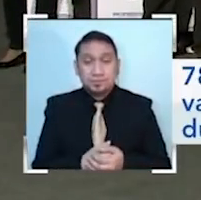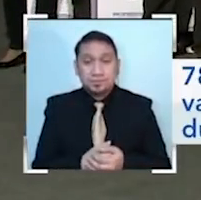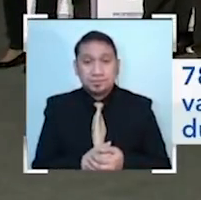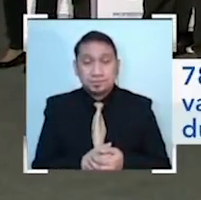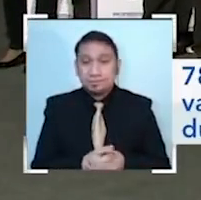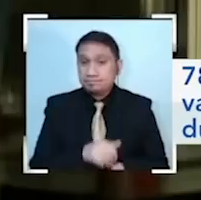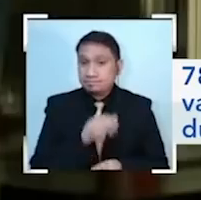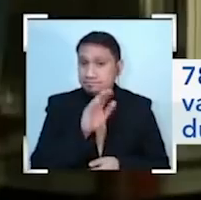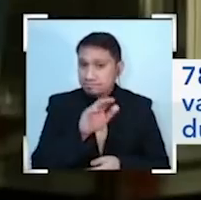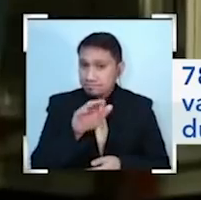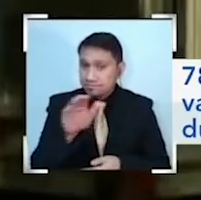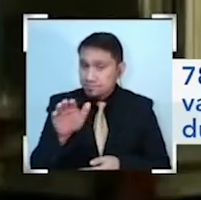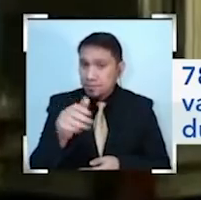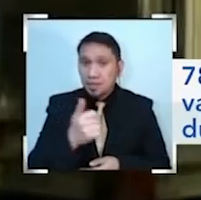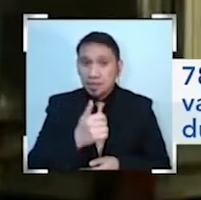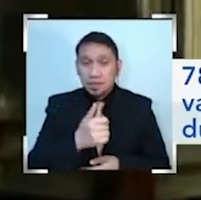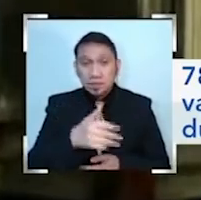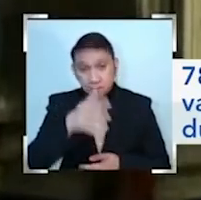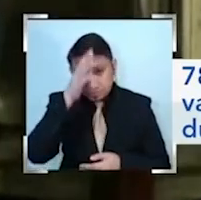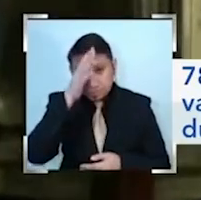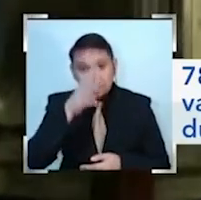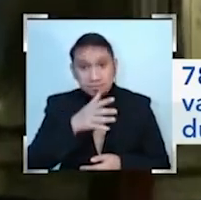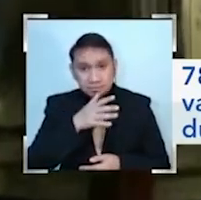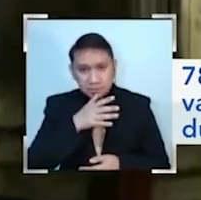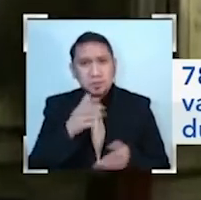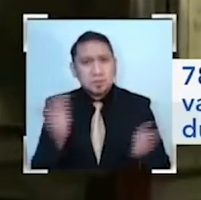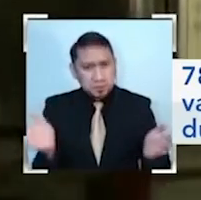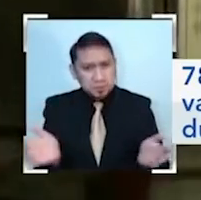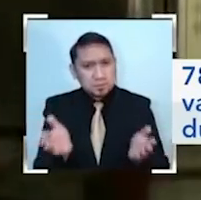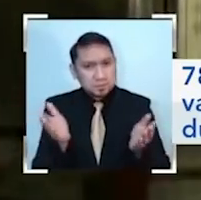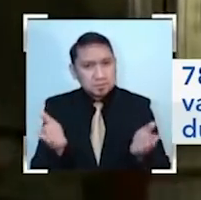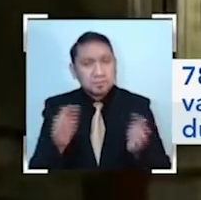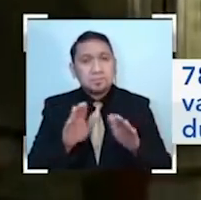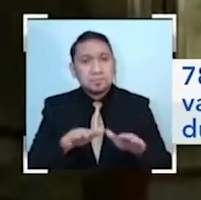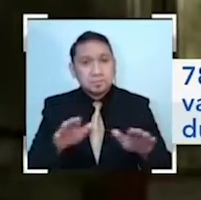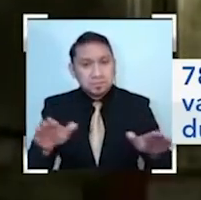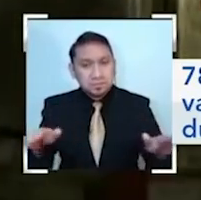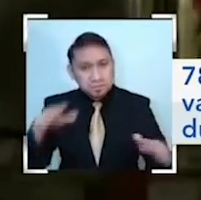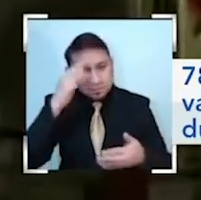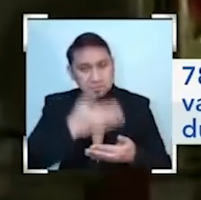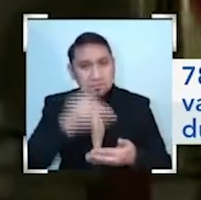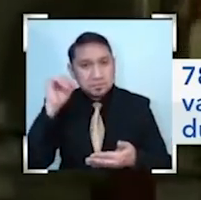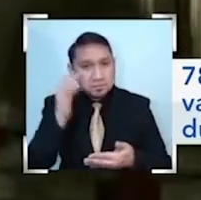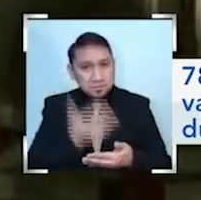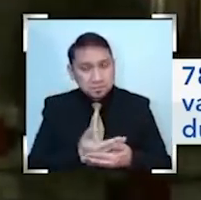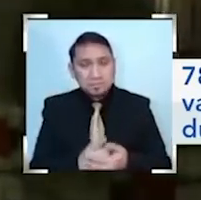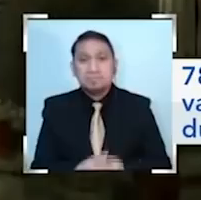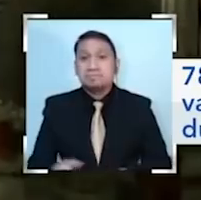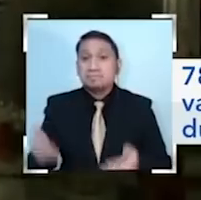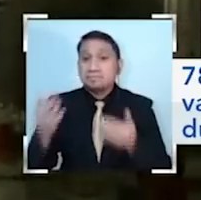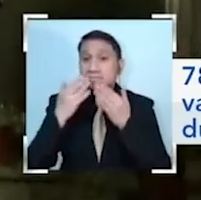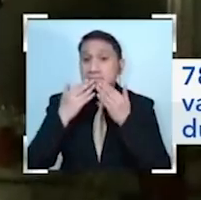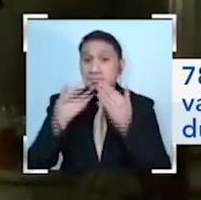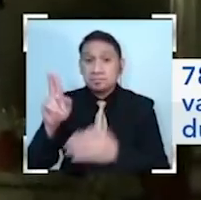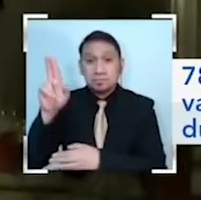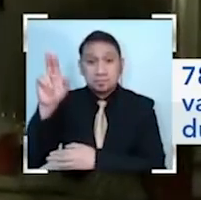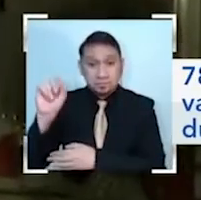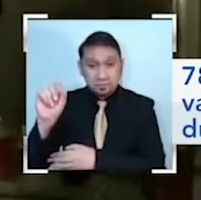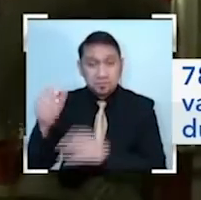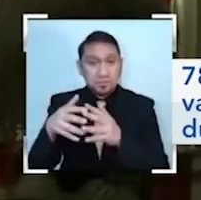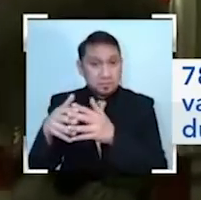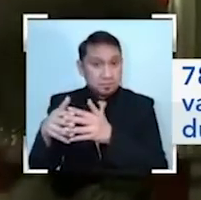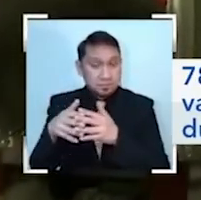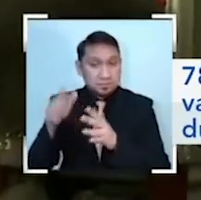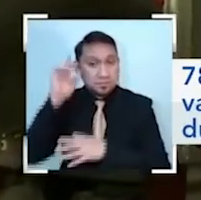pang magulang na ipatala rin ang kanilang mga anak. Nagpapasalamat si Galvez sa US government at Pfizer-BioNTech sa pagtitiyak